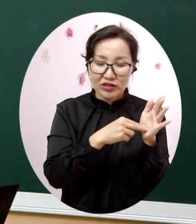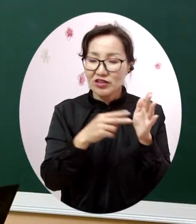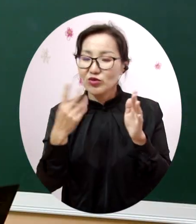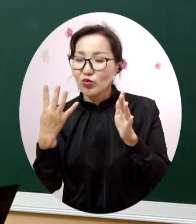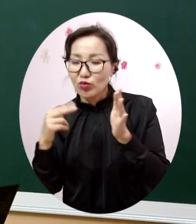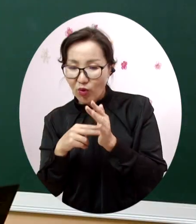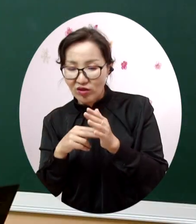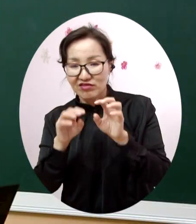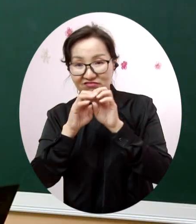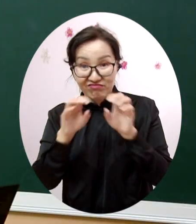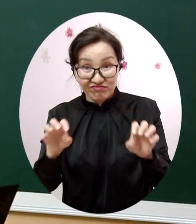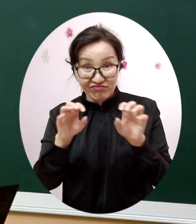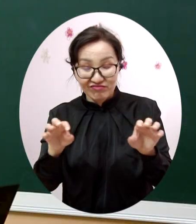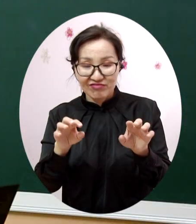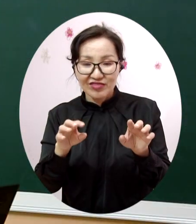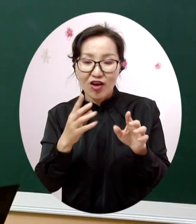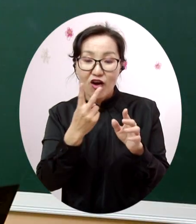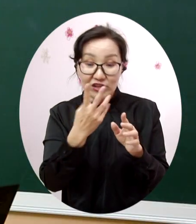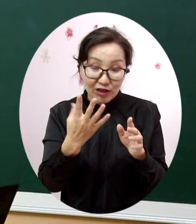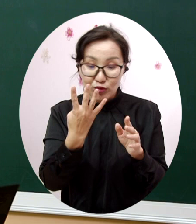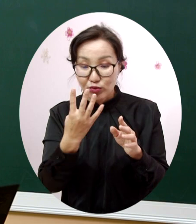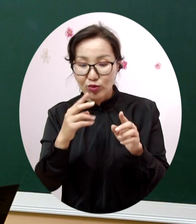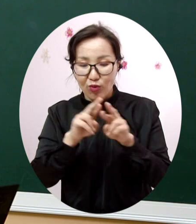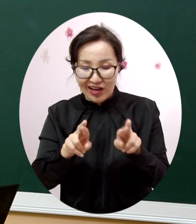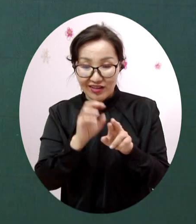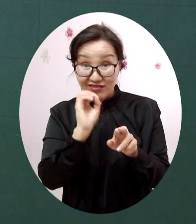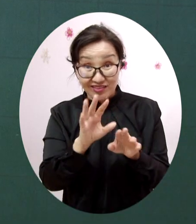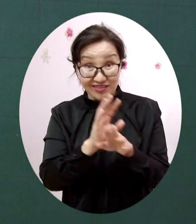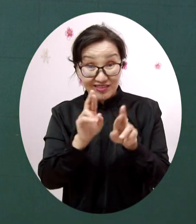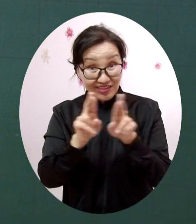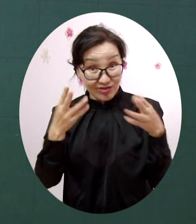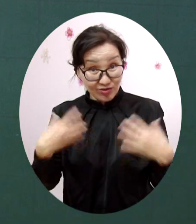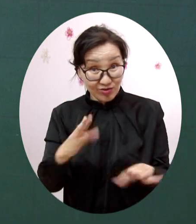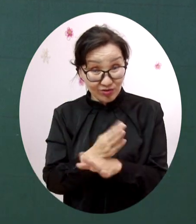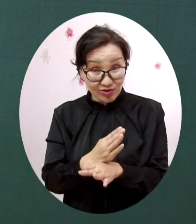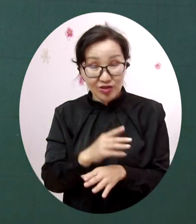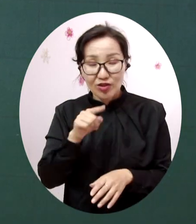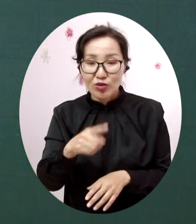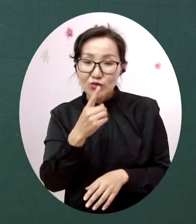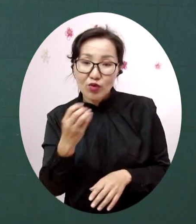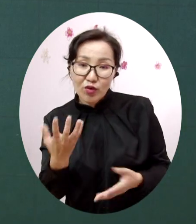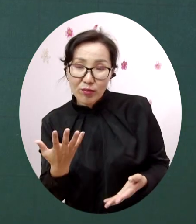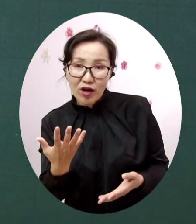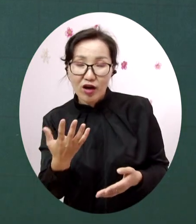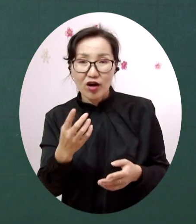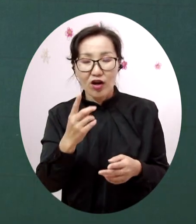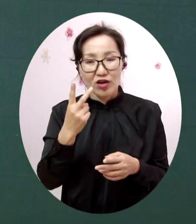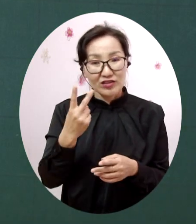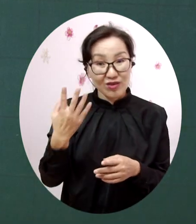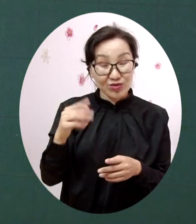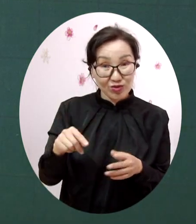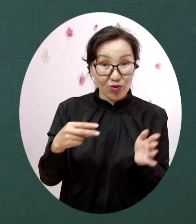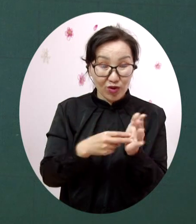4, 25, 2-т хоёуланд нь хуваагдгуу тоонуудыг ялгалаа. Тэгвэл 100 ба 300 гэдэг тоо маань 4-т ч